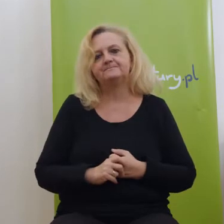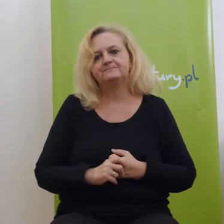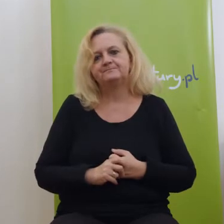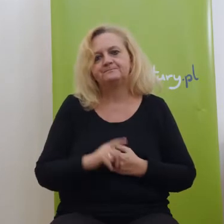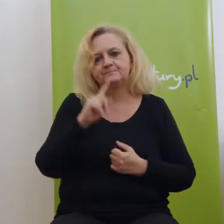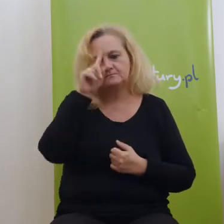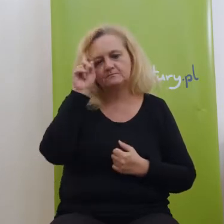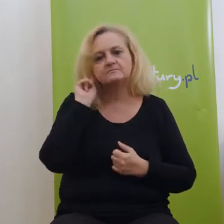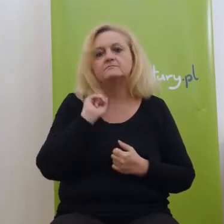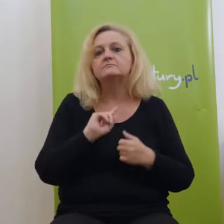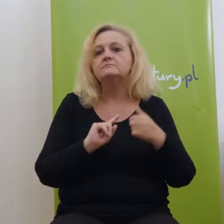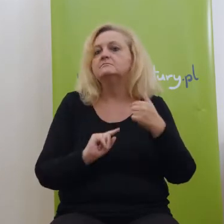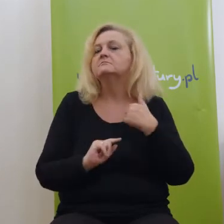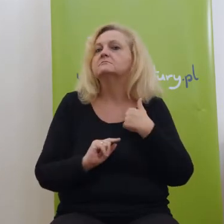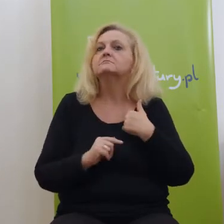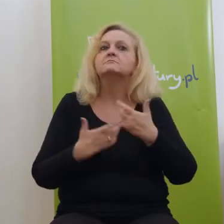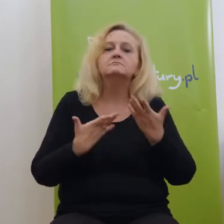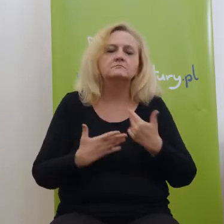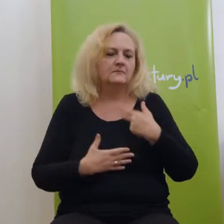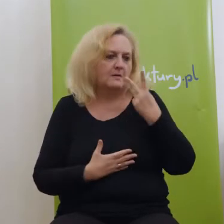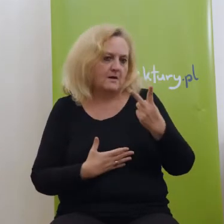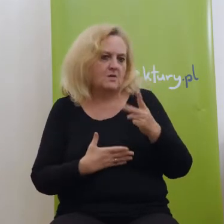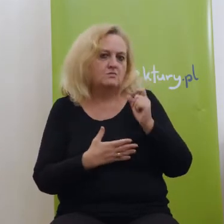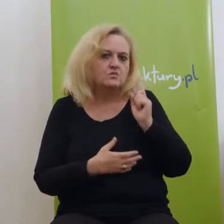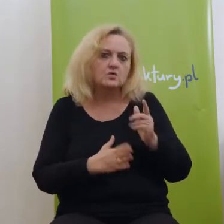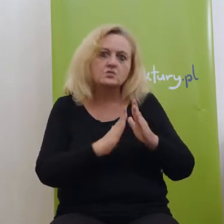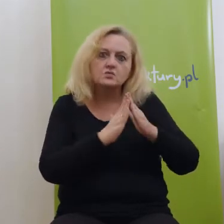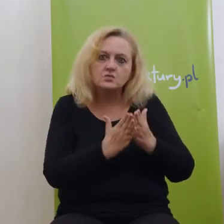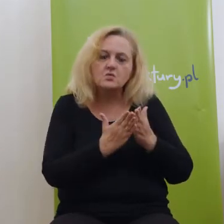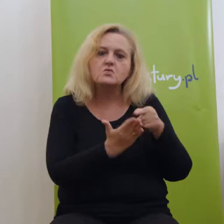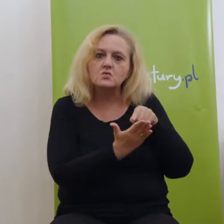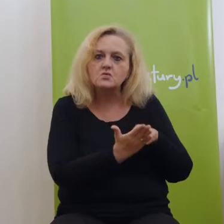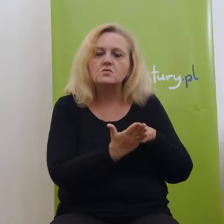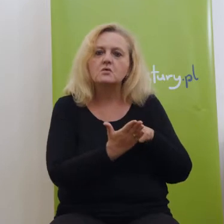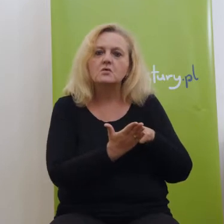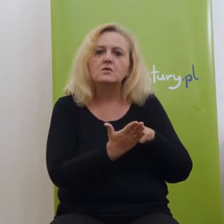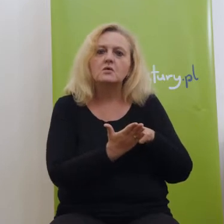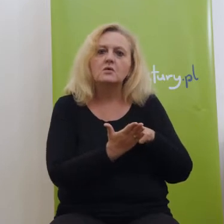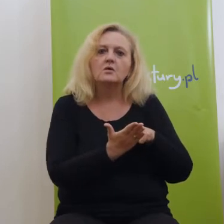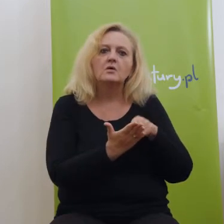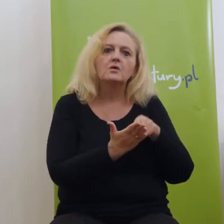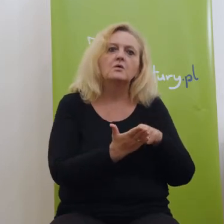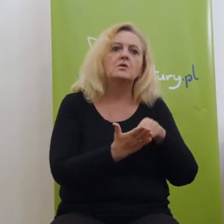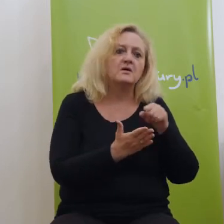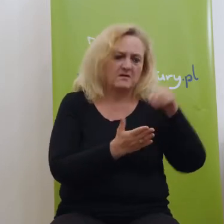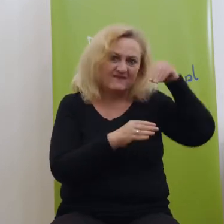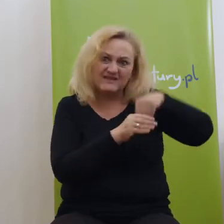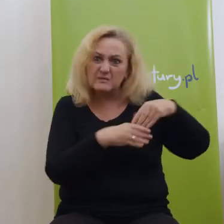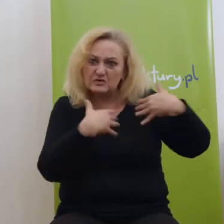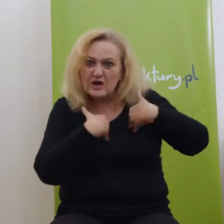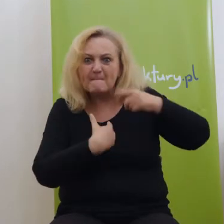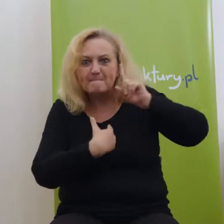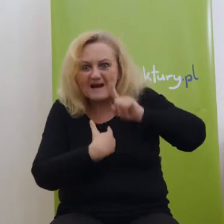Bo w ogóle w momencie, kiedy coś zaczyna być literaturą, to dla mnie przestaje mieć znaczenie to, czy ktoś to naprawdę przeżył, czy nie, czy to jest